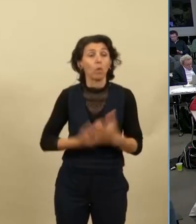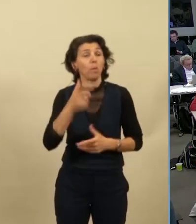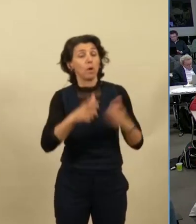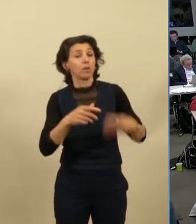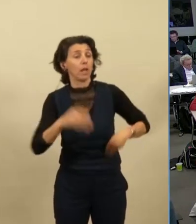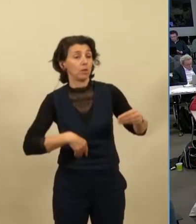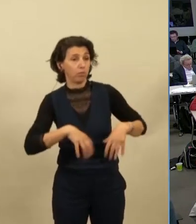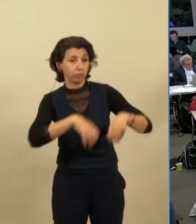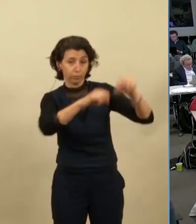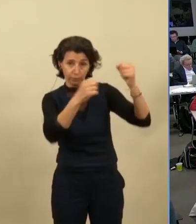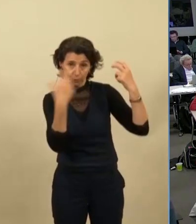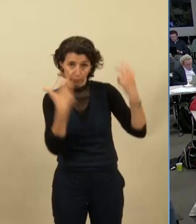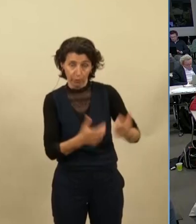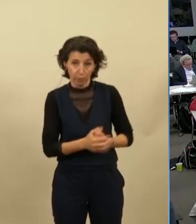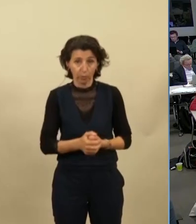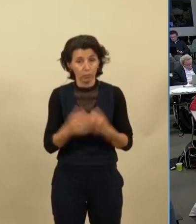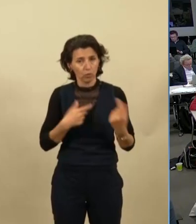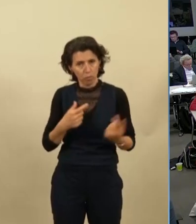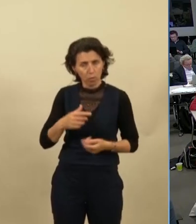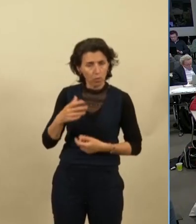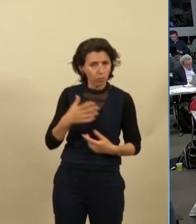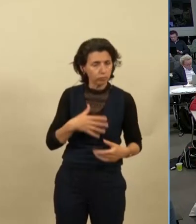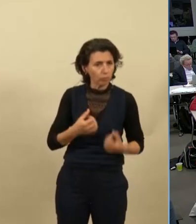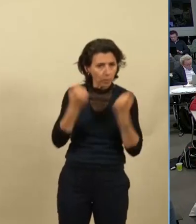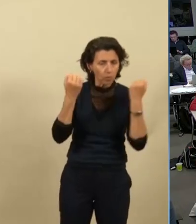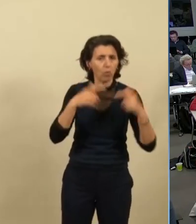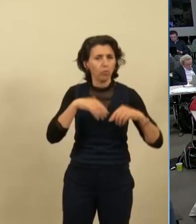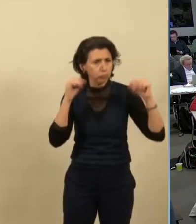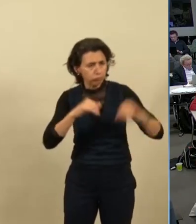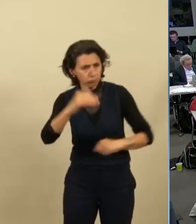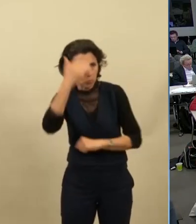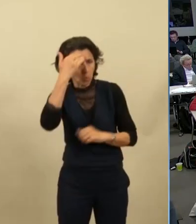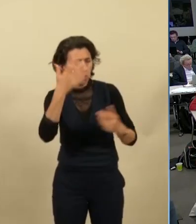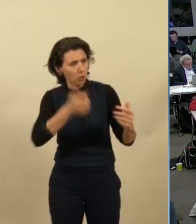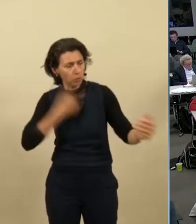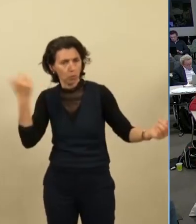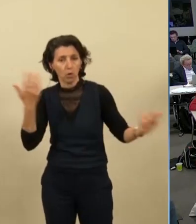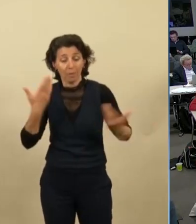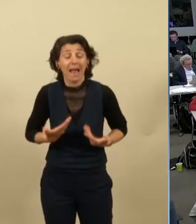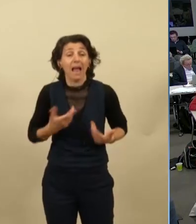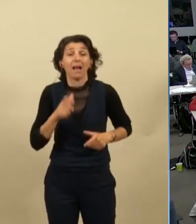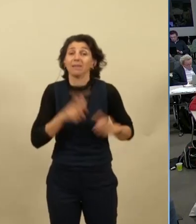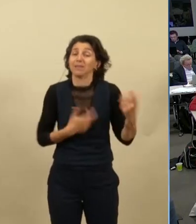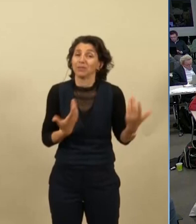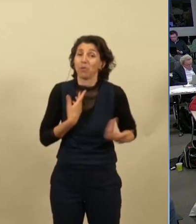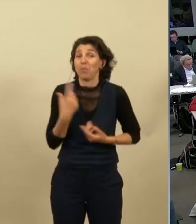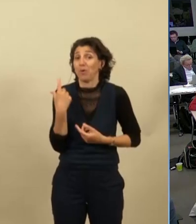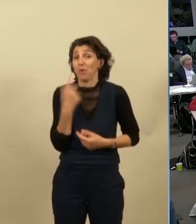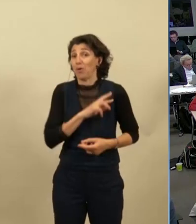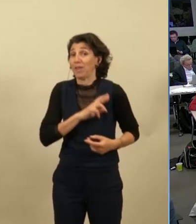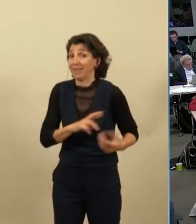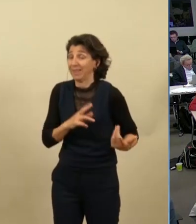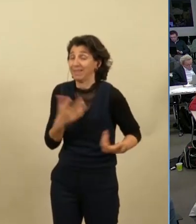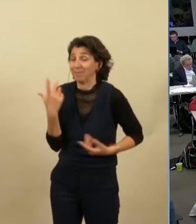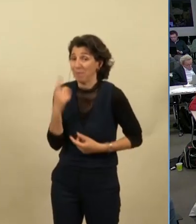d'autorité dans son domaine à la compétence reconnue et à l'indépendance affirmée l'actuel directeur fait en effet valoir ses droits à la retraite